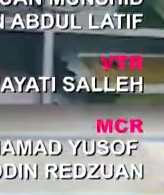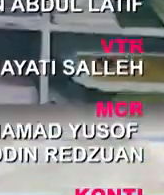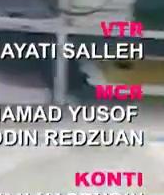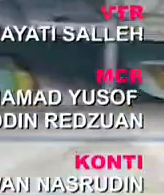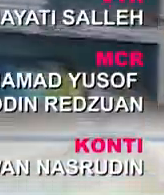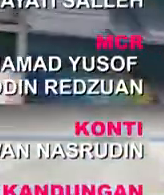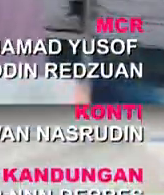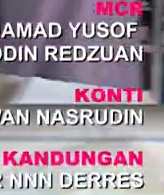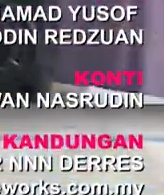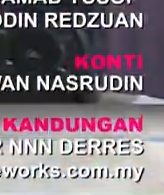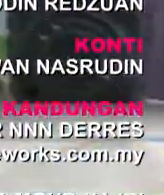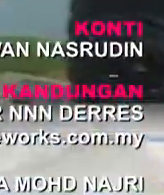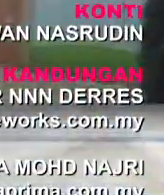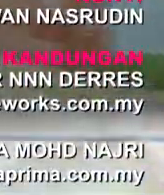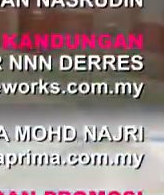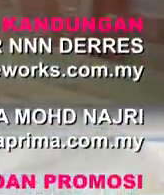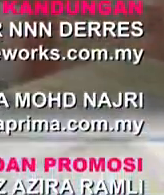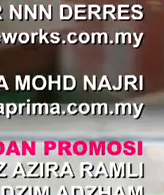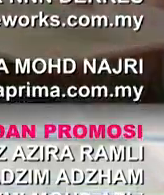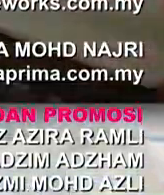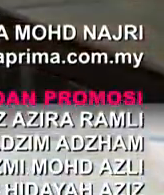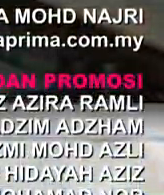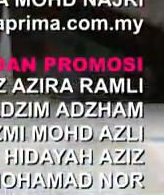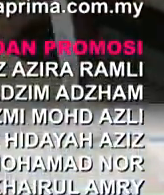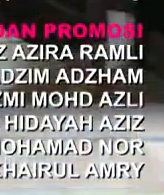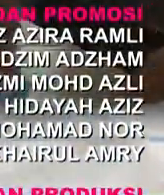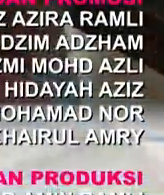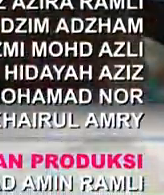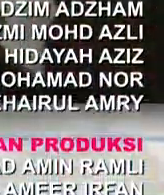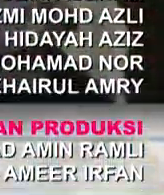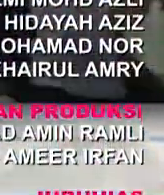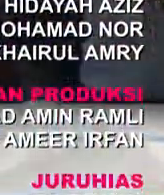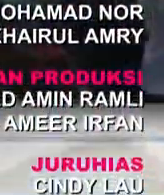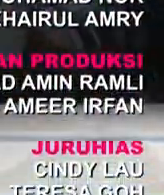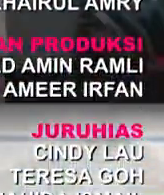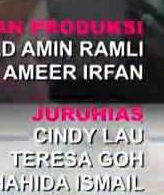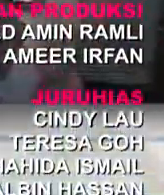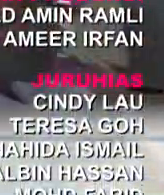sampai keluar Aku ingin menjadi apapun